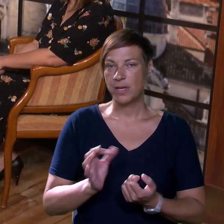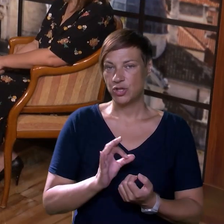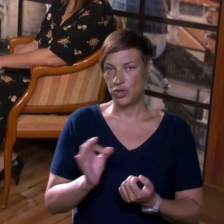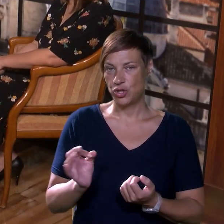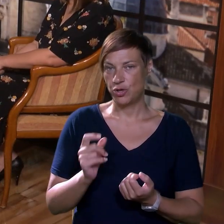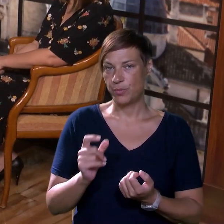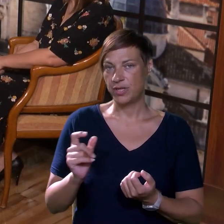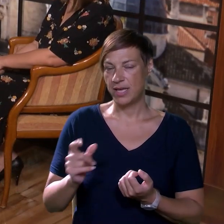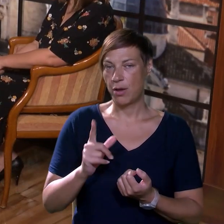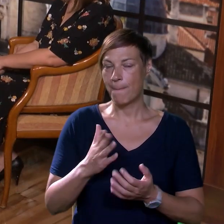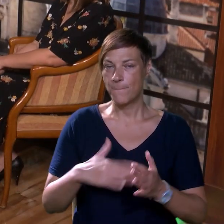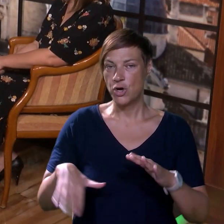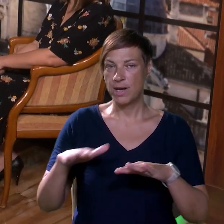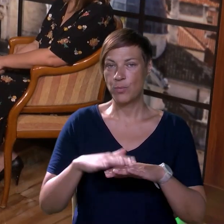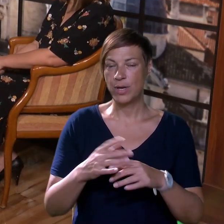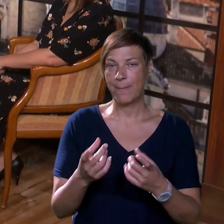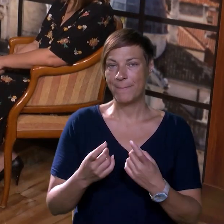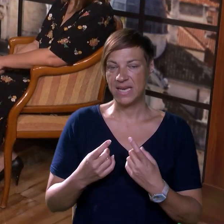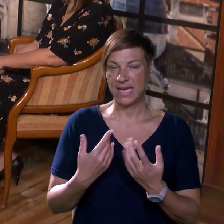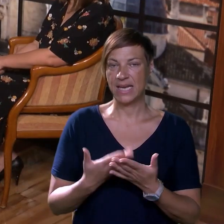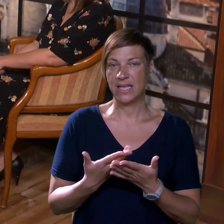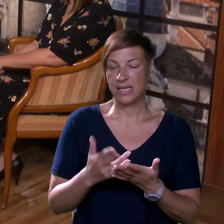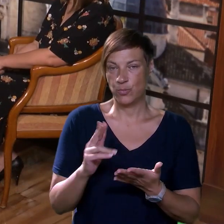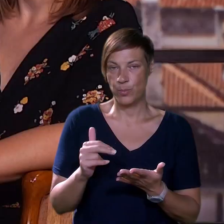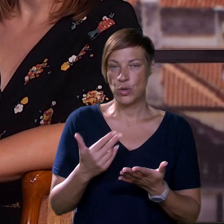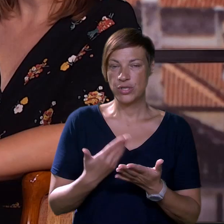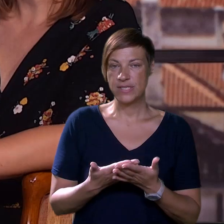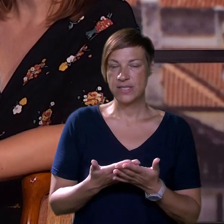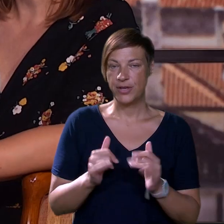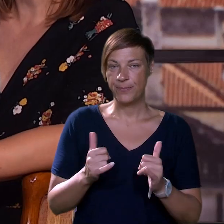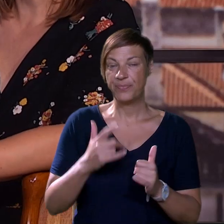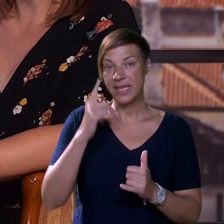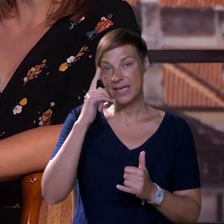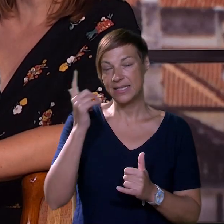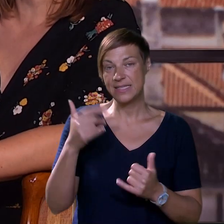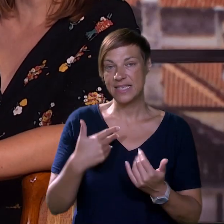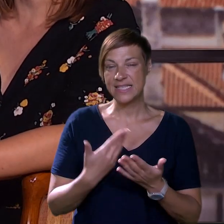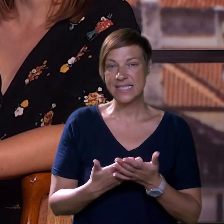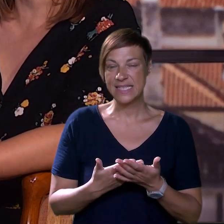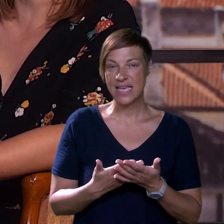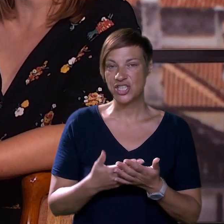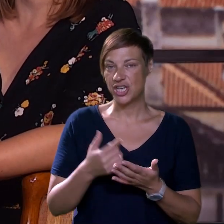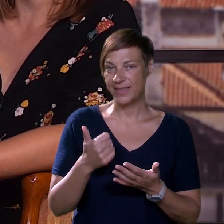To je taj segment, moramo unaprijediti, ali eto da i on postoji. Je li se sjećate onog